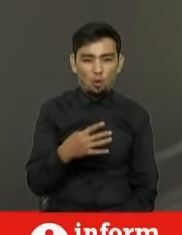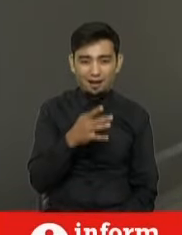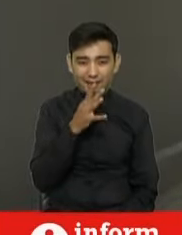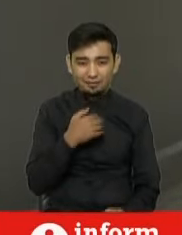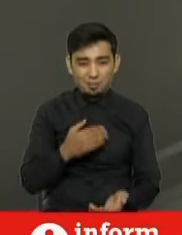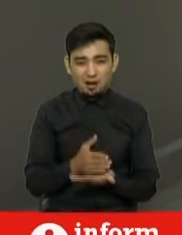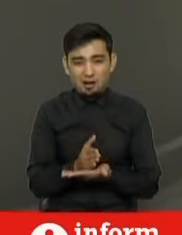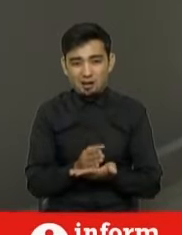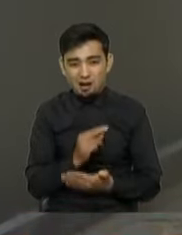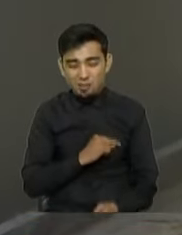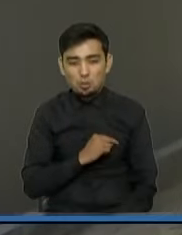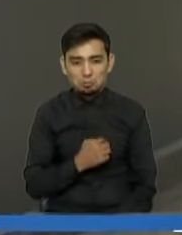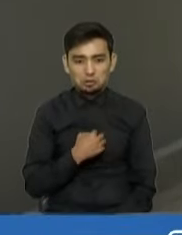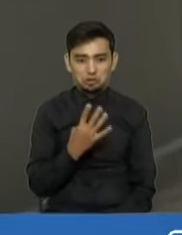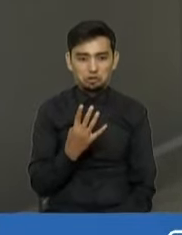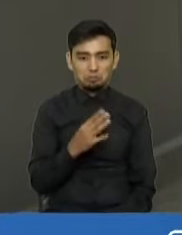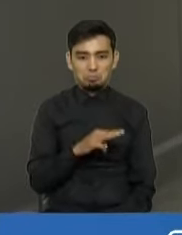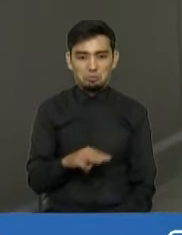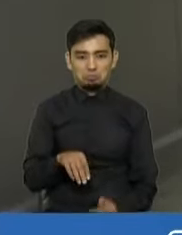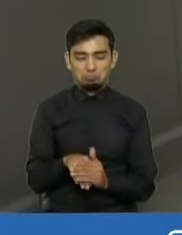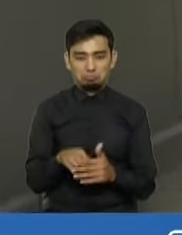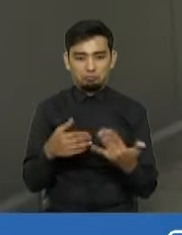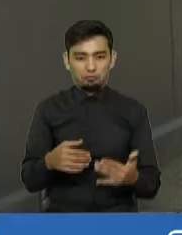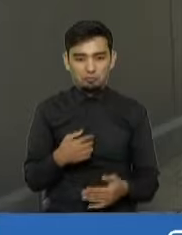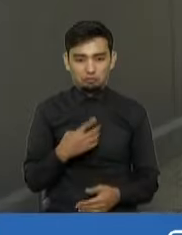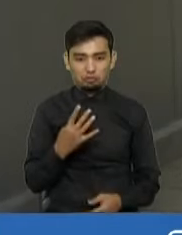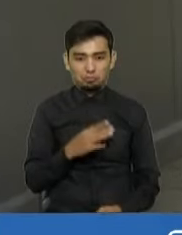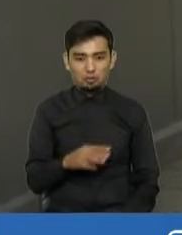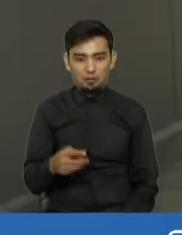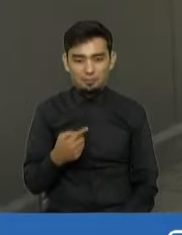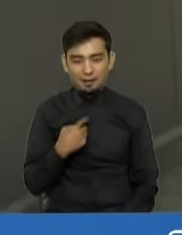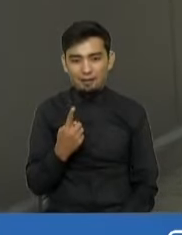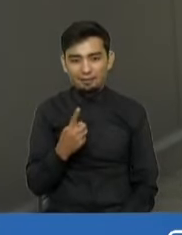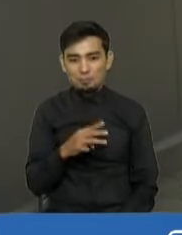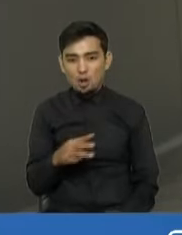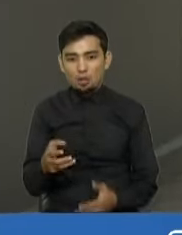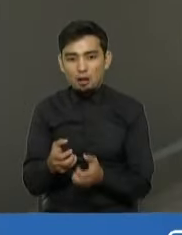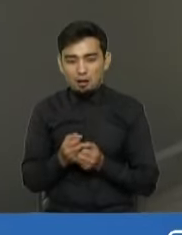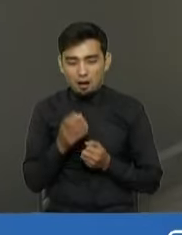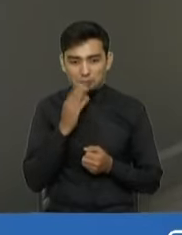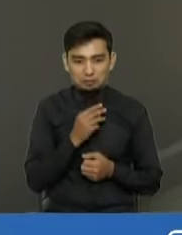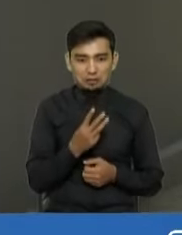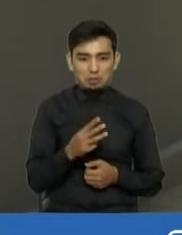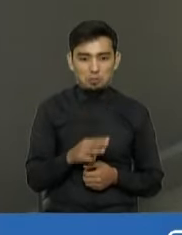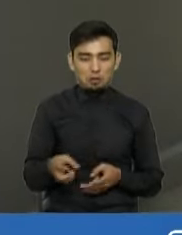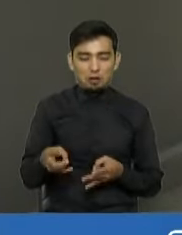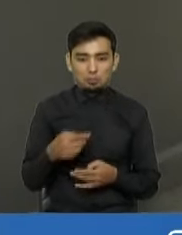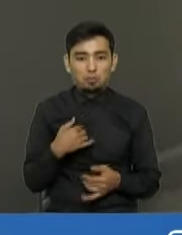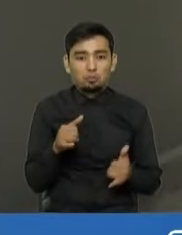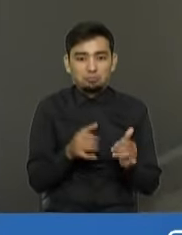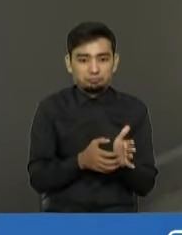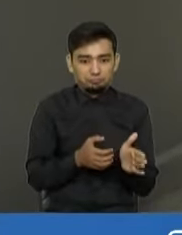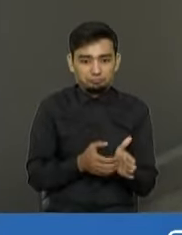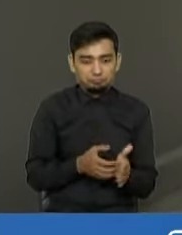шаруашылығында. Менікі 4-5 миллион ақшам болды. 4-5 миллион. Мен 1 миллион ғана алдым. Мен қайда жеткіземін? Сондықтан бұл